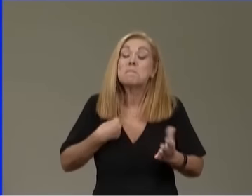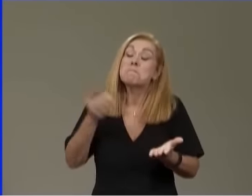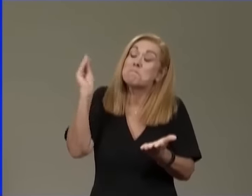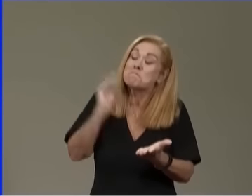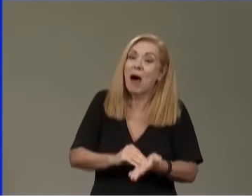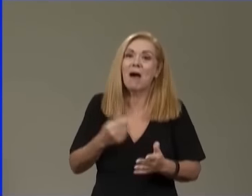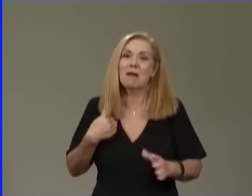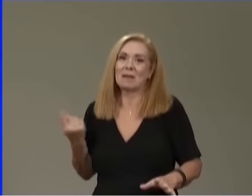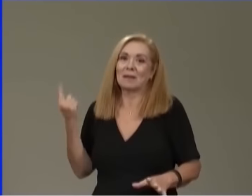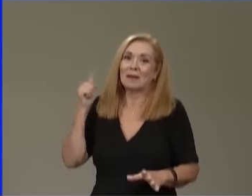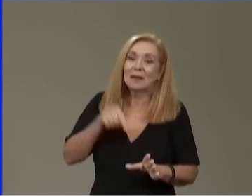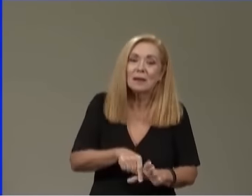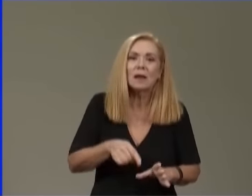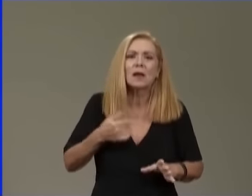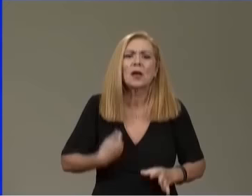σας,